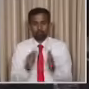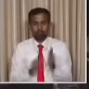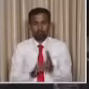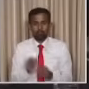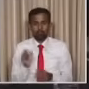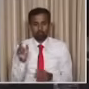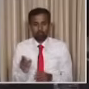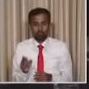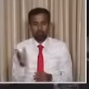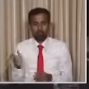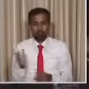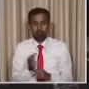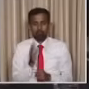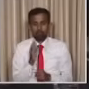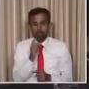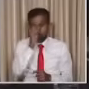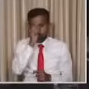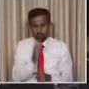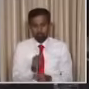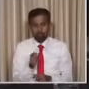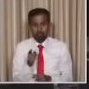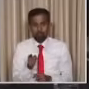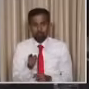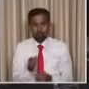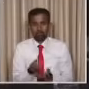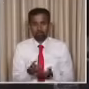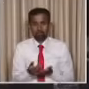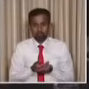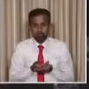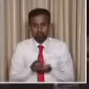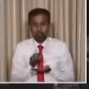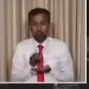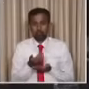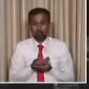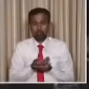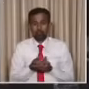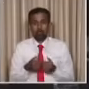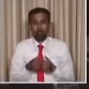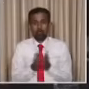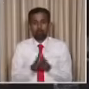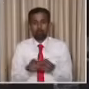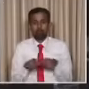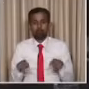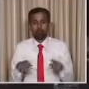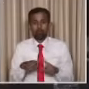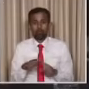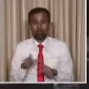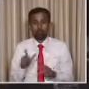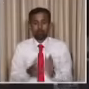इन्नो जनाधिपतिवर्याट वेंकरगन तीयनवा मुलु वेदम कोटि